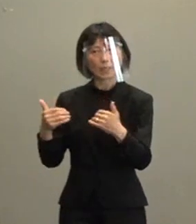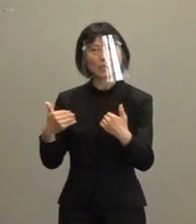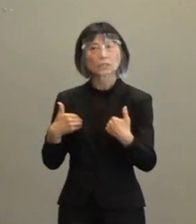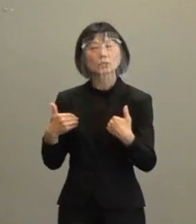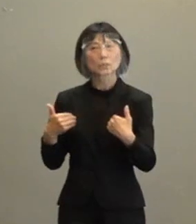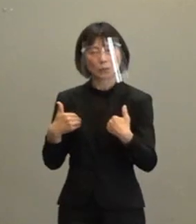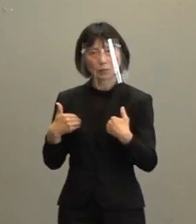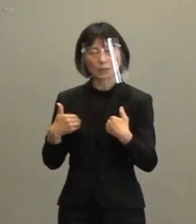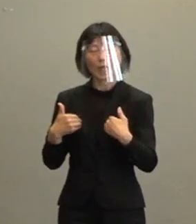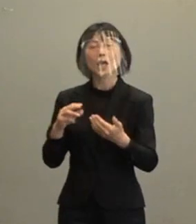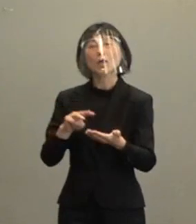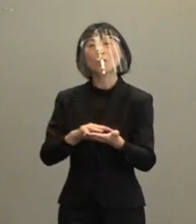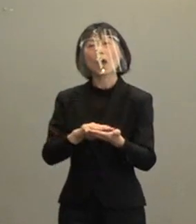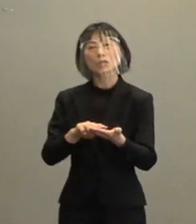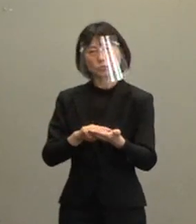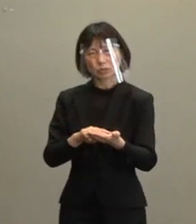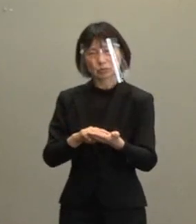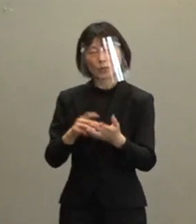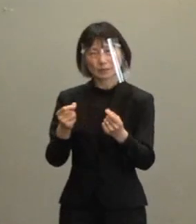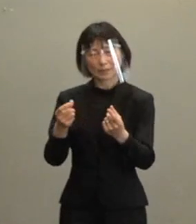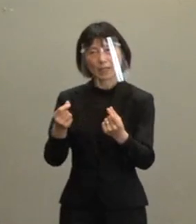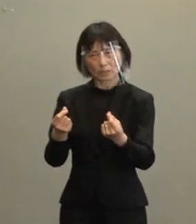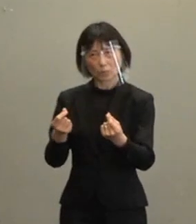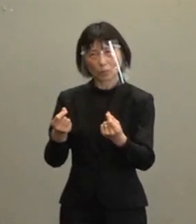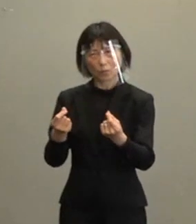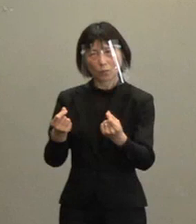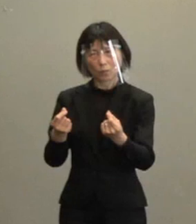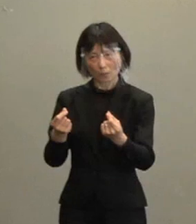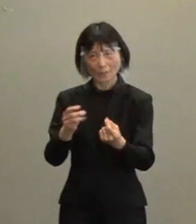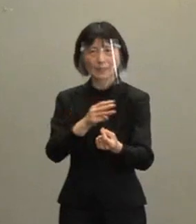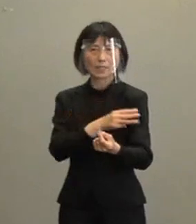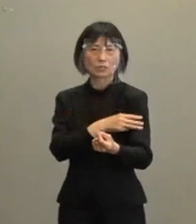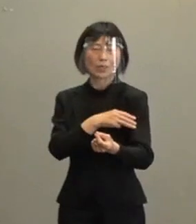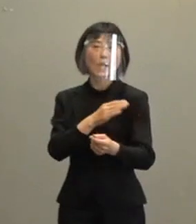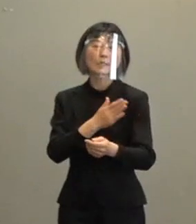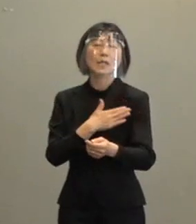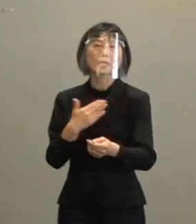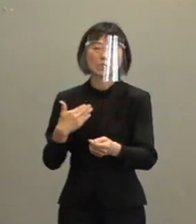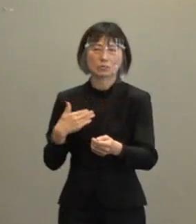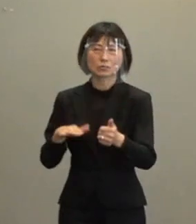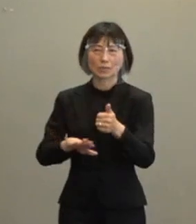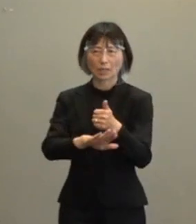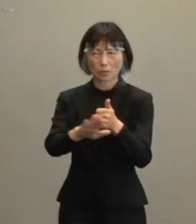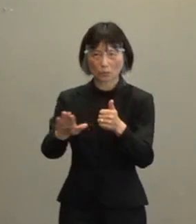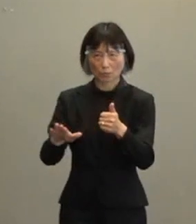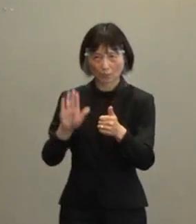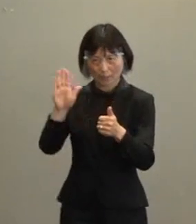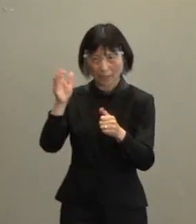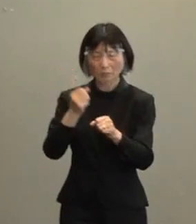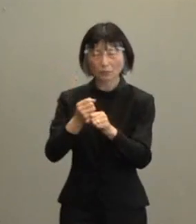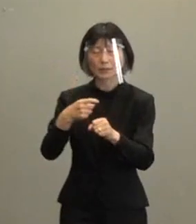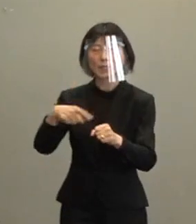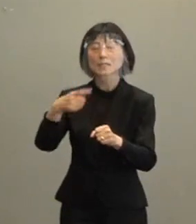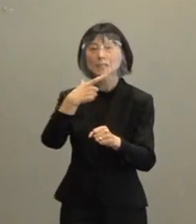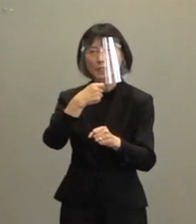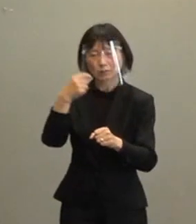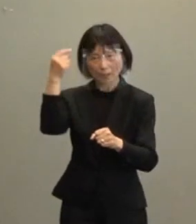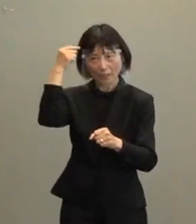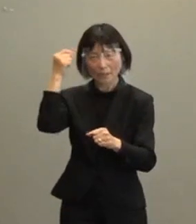なワクチンにしっかりと接種ができる環境をですね、これからも作っていきたいというふうに